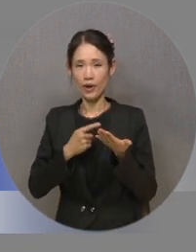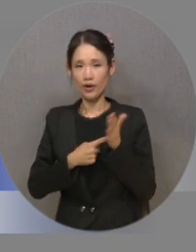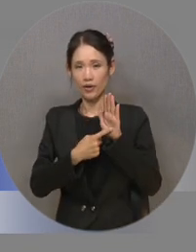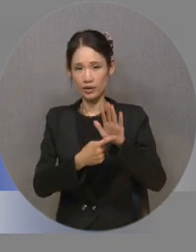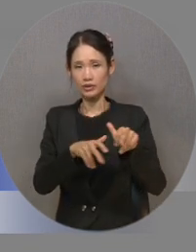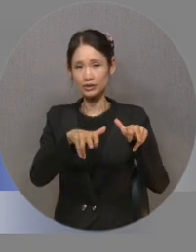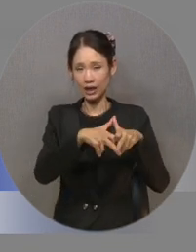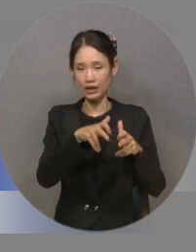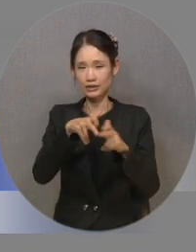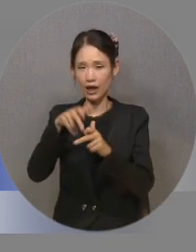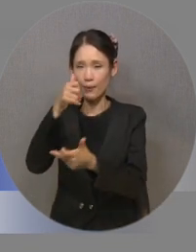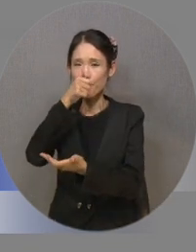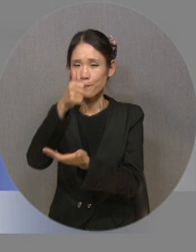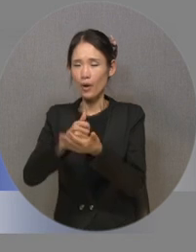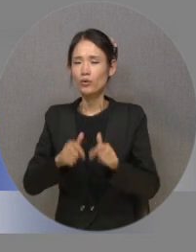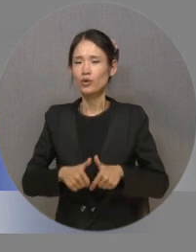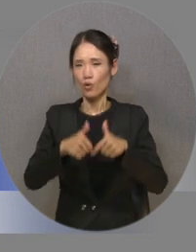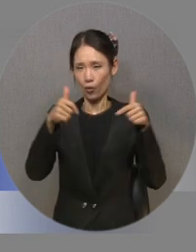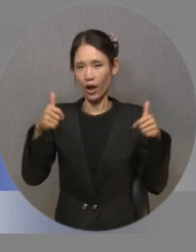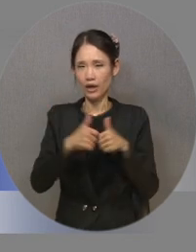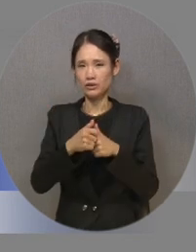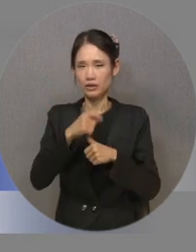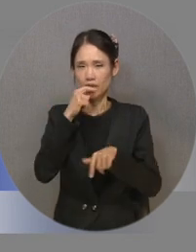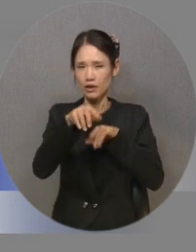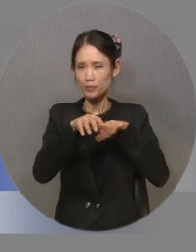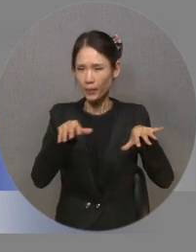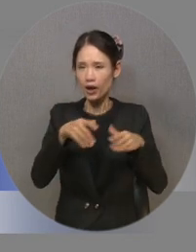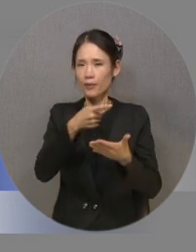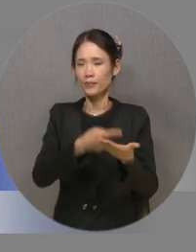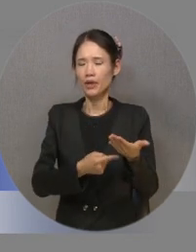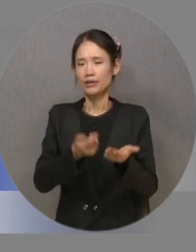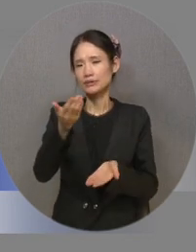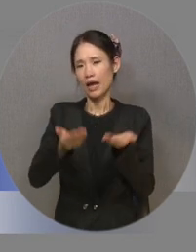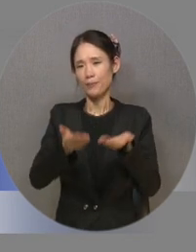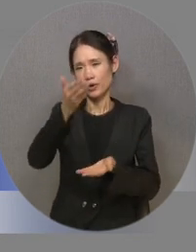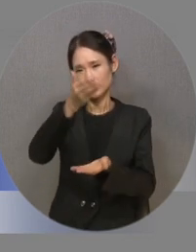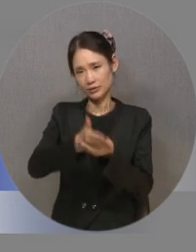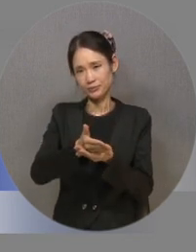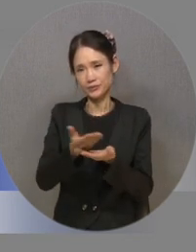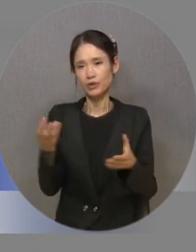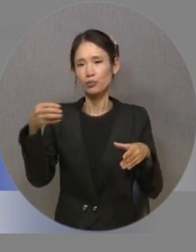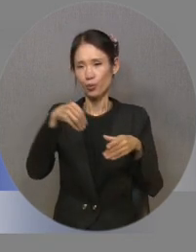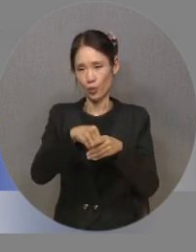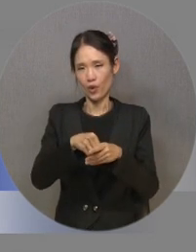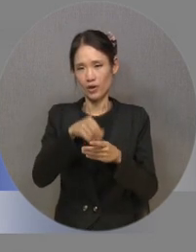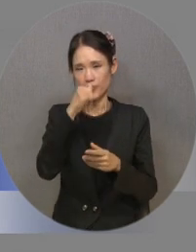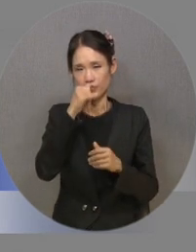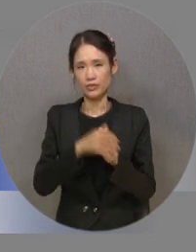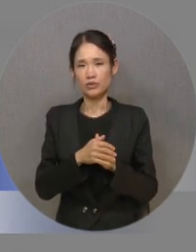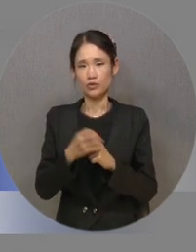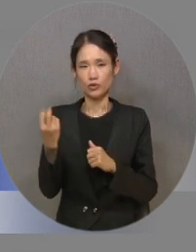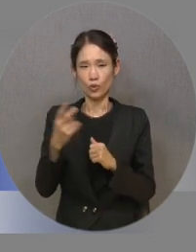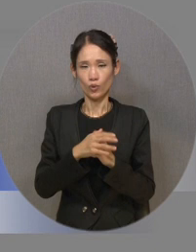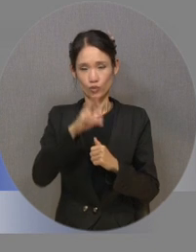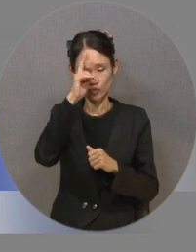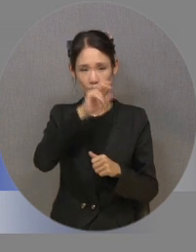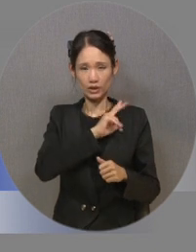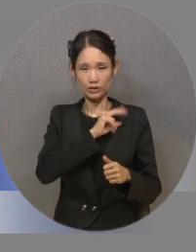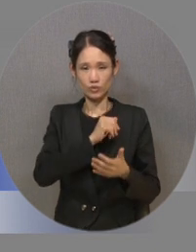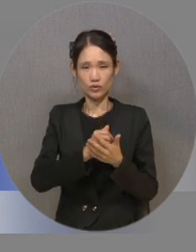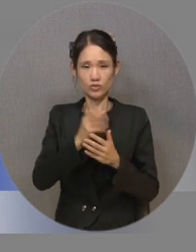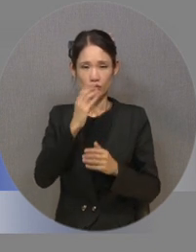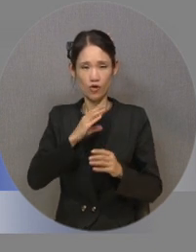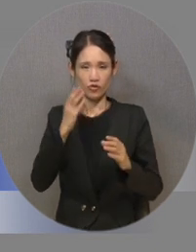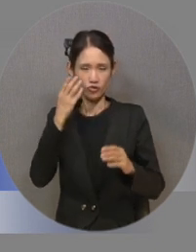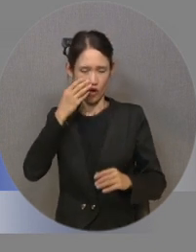장애와 장애인범죄의 확대와 재난 상황에서의 차별 금지조항 등이 포함됐습니다 한편 최연은 성숙한